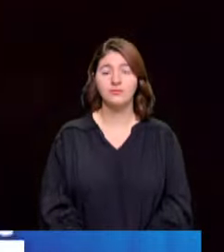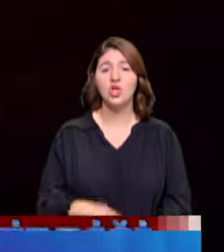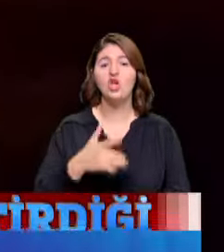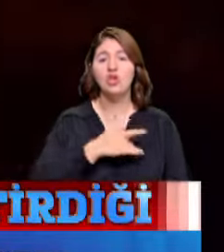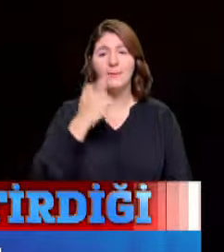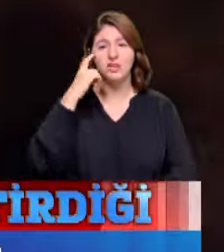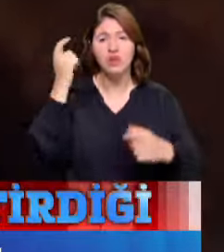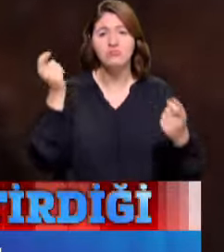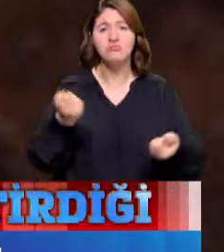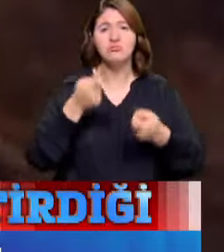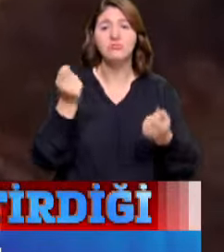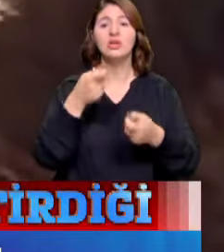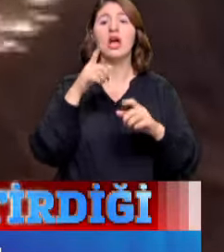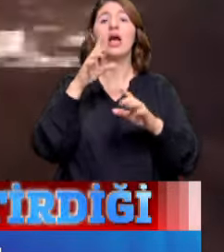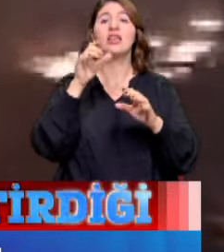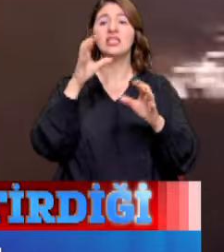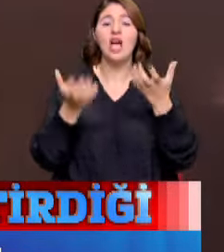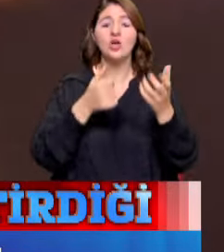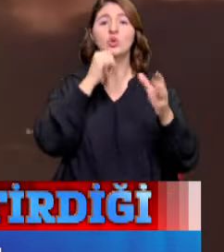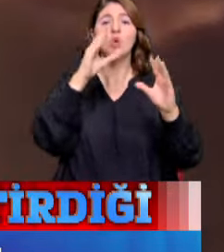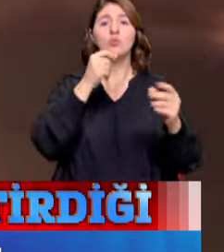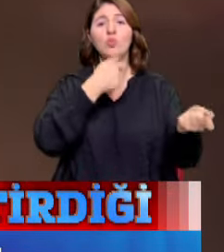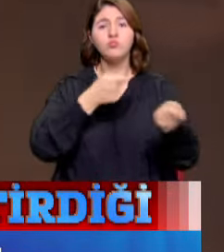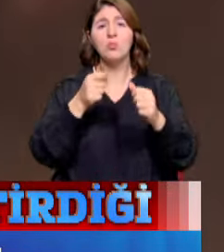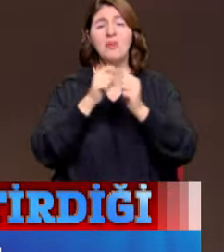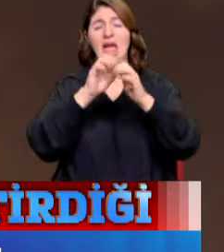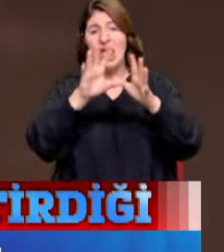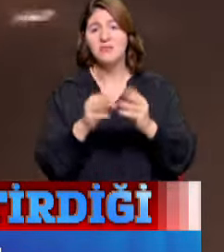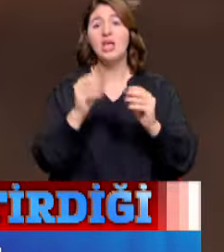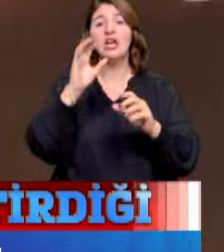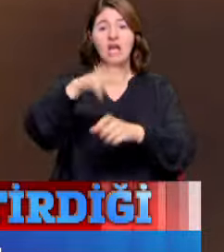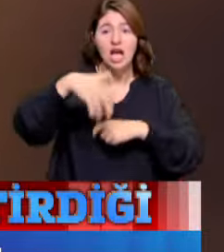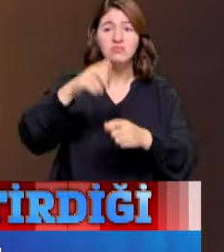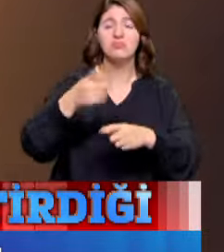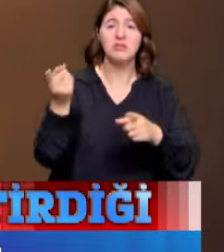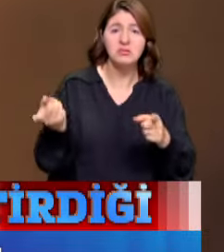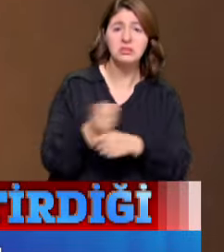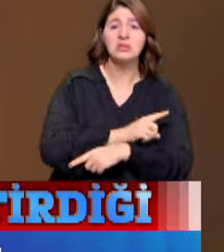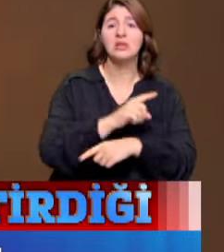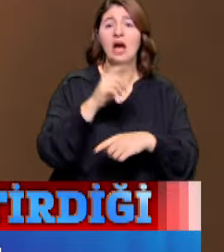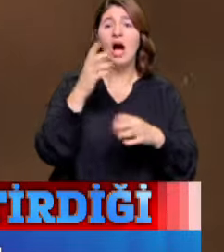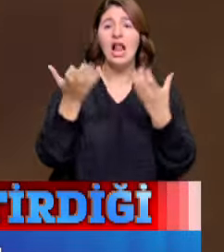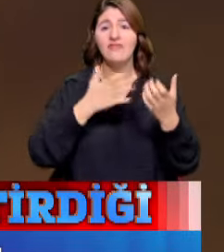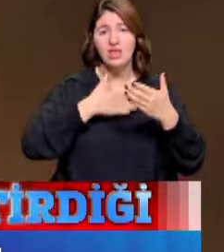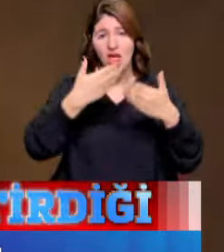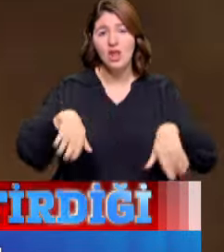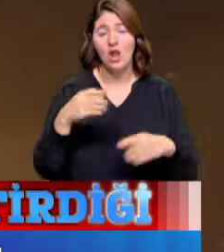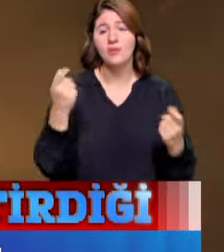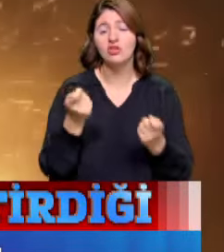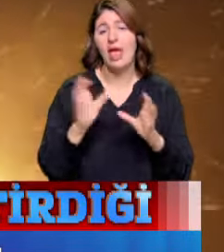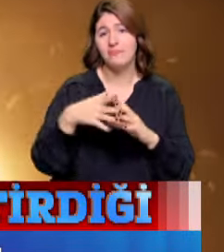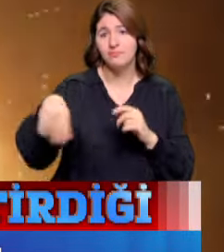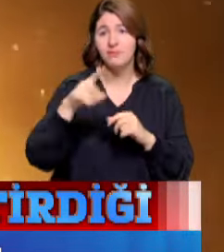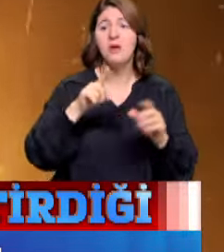Canla başla, arazözler ve yangın söndürme hortumlarının yanı sıra kazmalarla, küreklerle alevlerin önüne geçmeye çalıştı